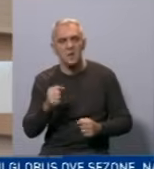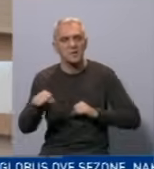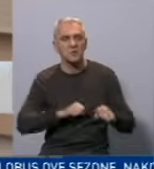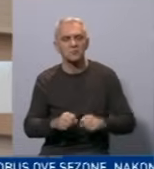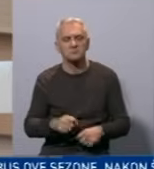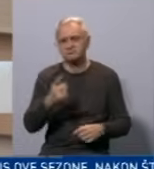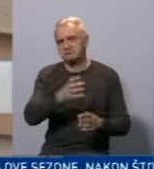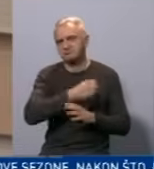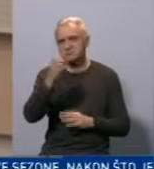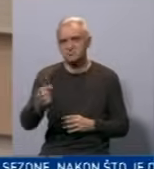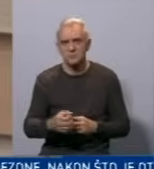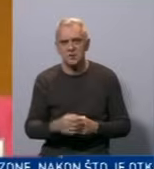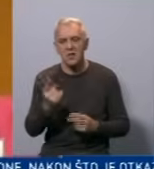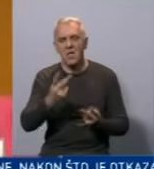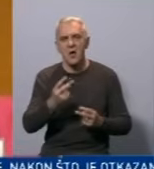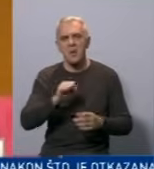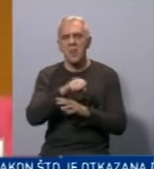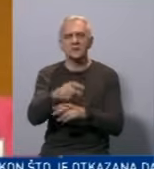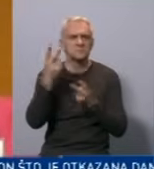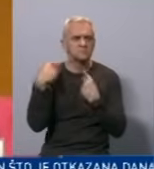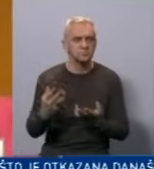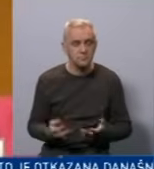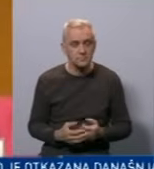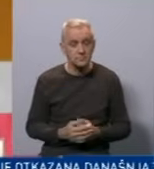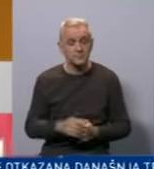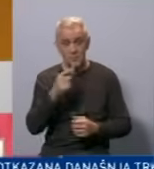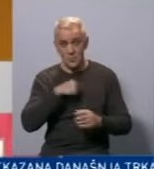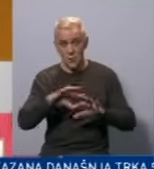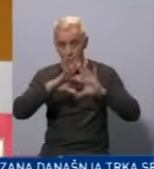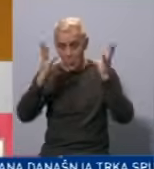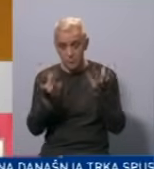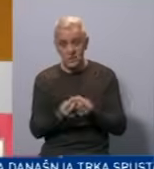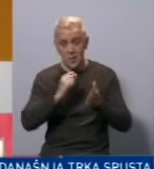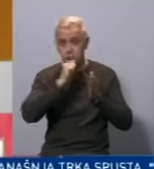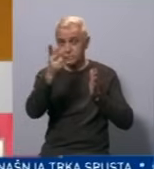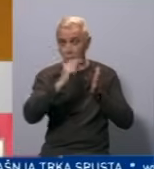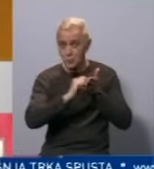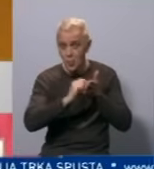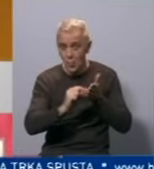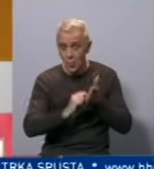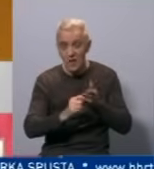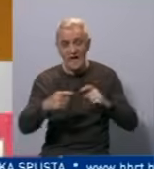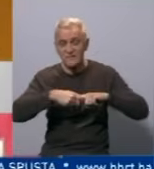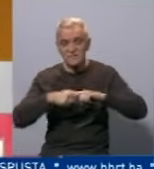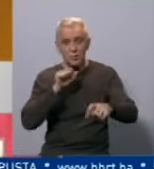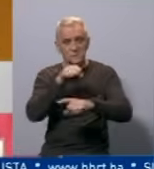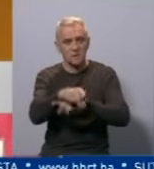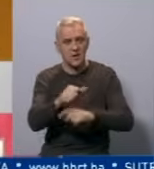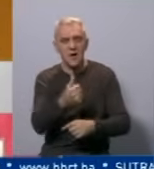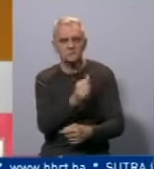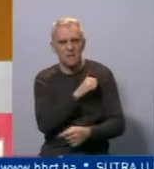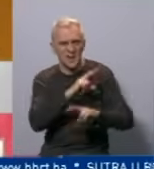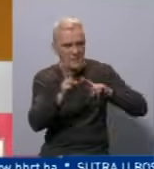postaviti i biti slijep na nasilje. Trebamo da potpišemo objedinjen protokol vezano za nasilje, zanemarivanje